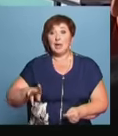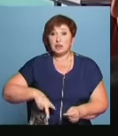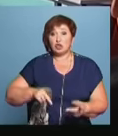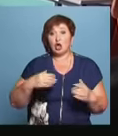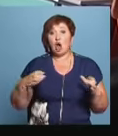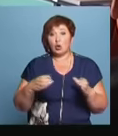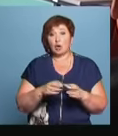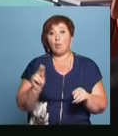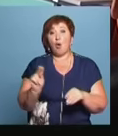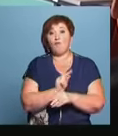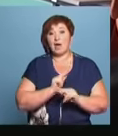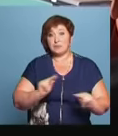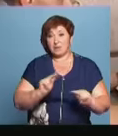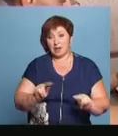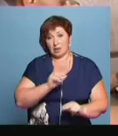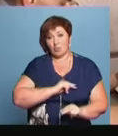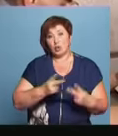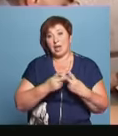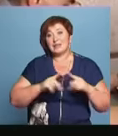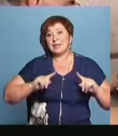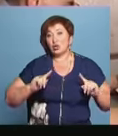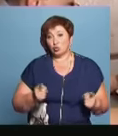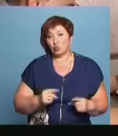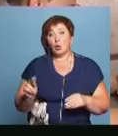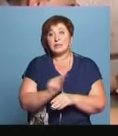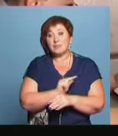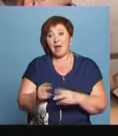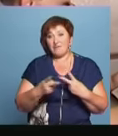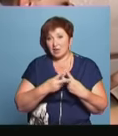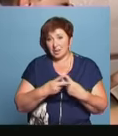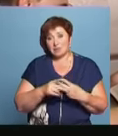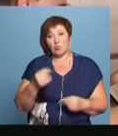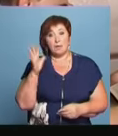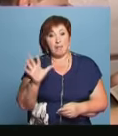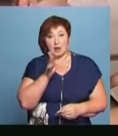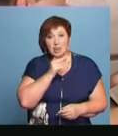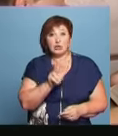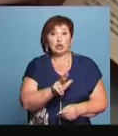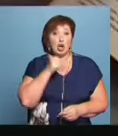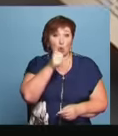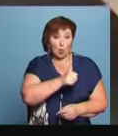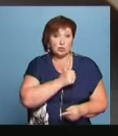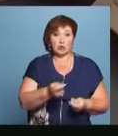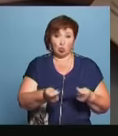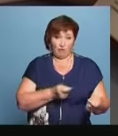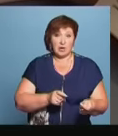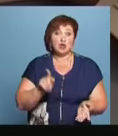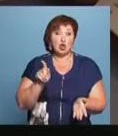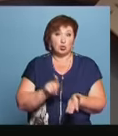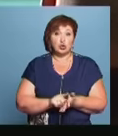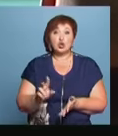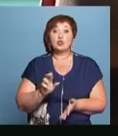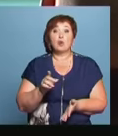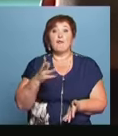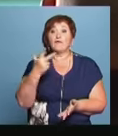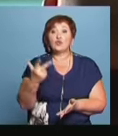по воспитательной работе с осужденными. В исправительной системе он 5 лет, 3 года на руководящей должности. Что войдет в